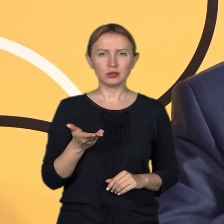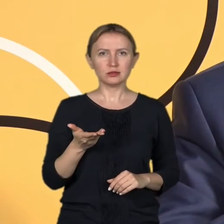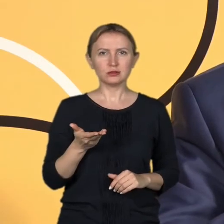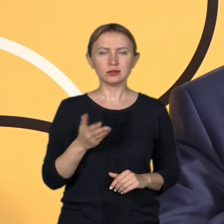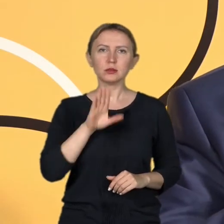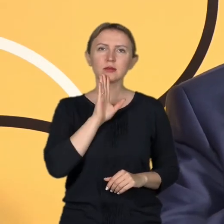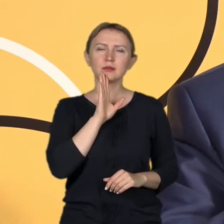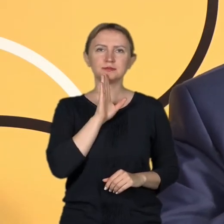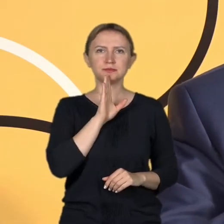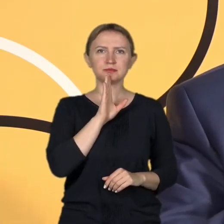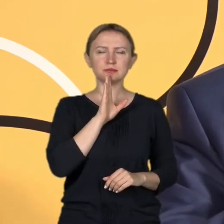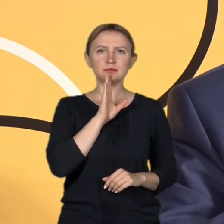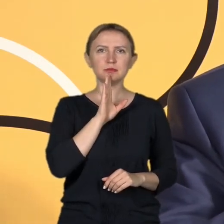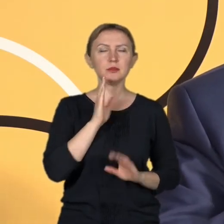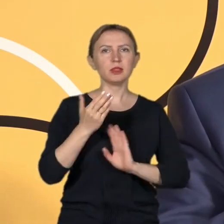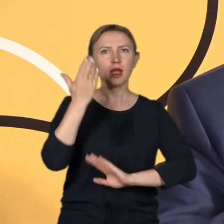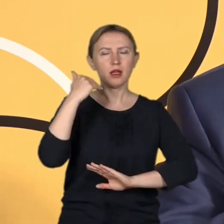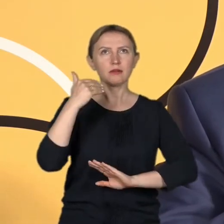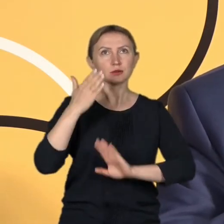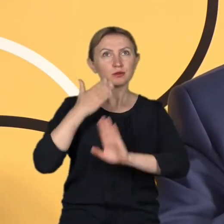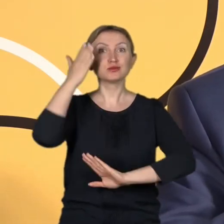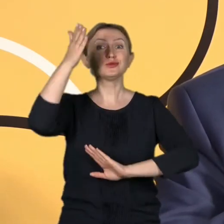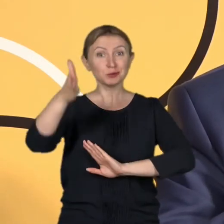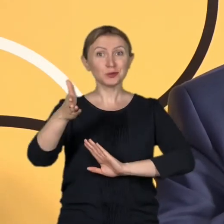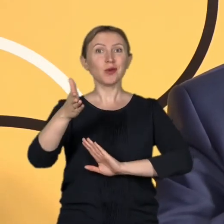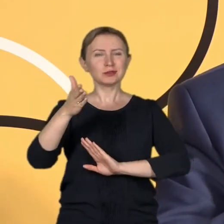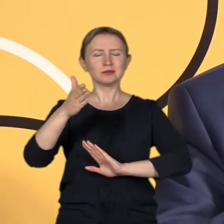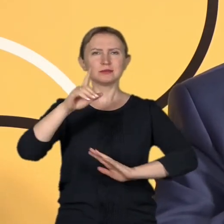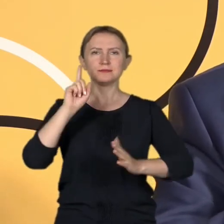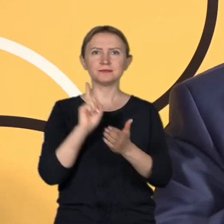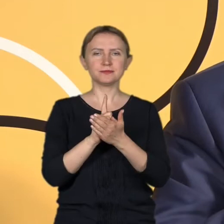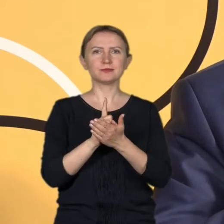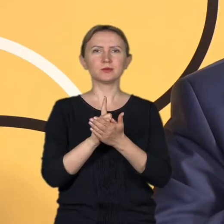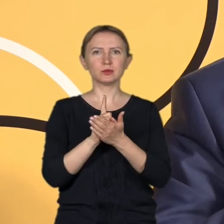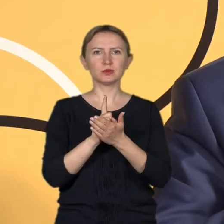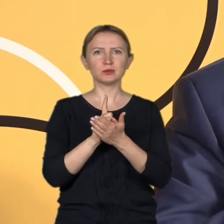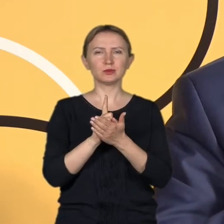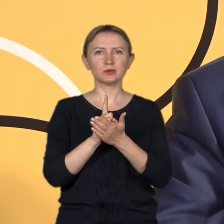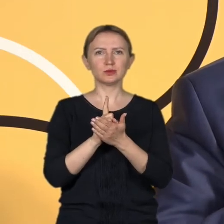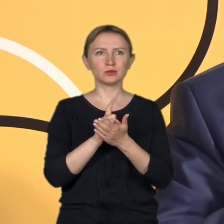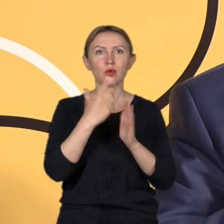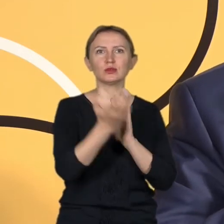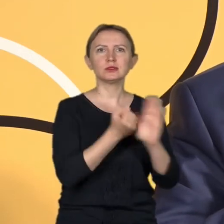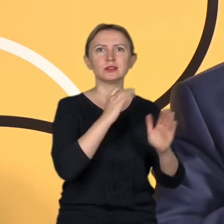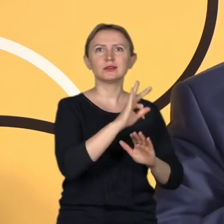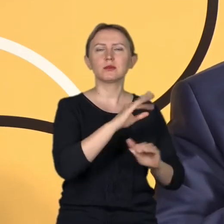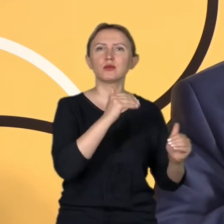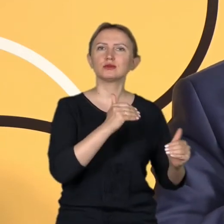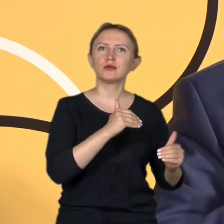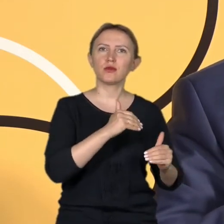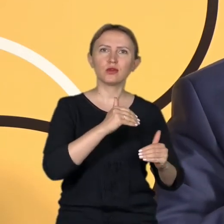w takim układzie kiedyś odnosić sukcesy, korzystając z ich dorobku,